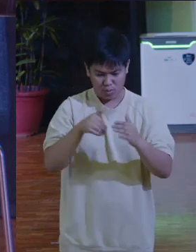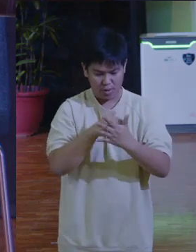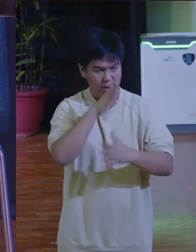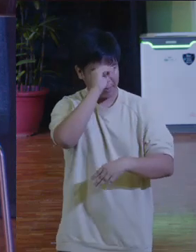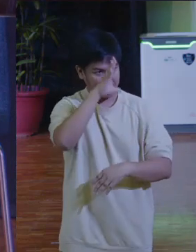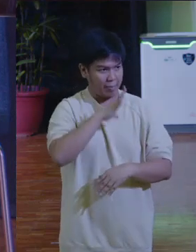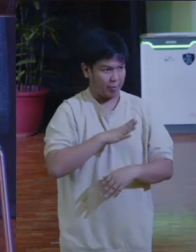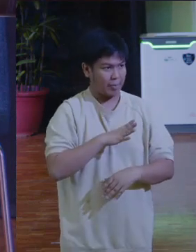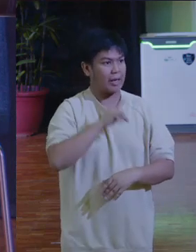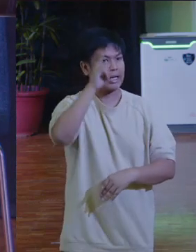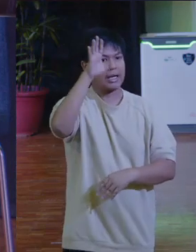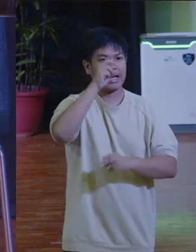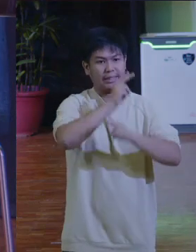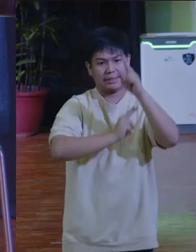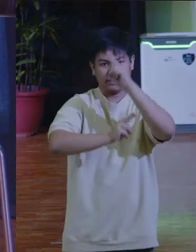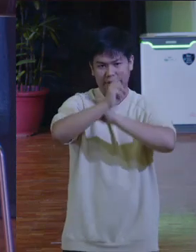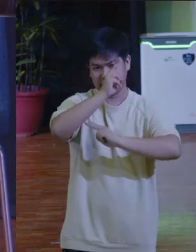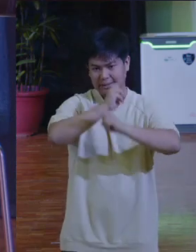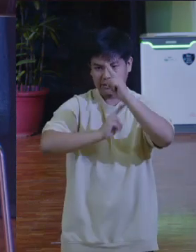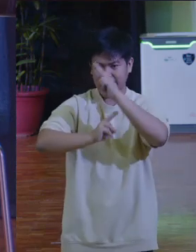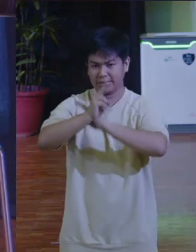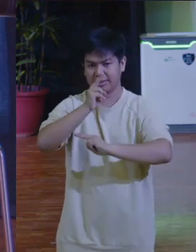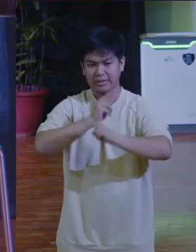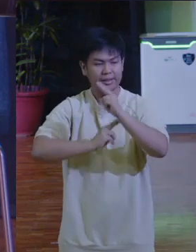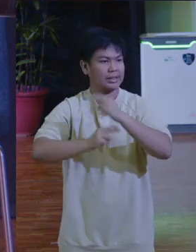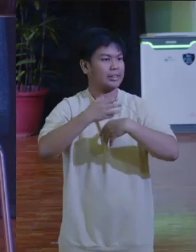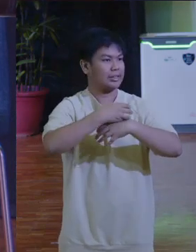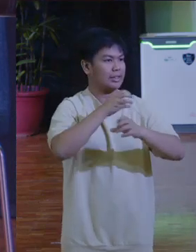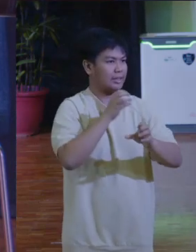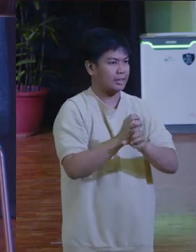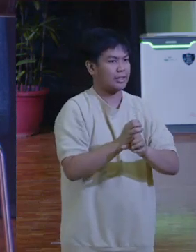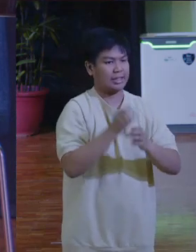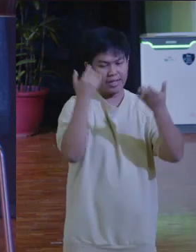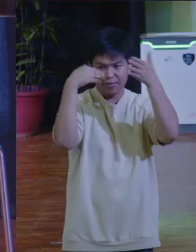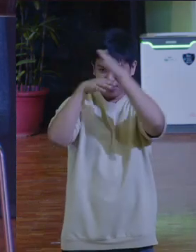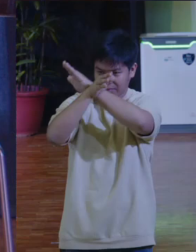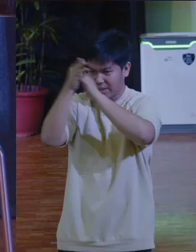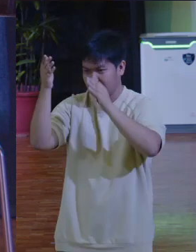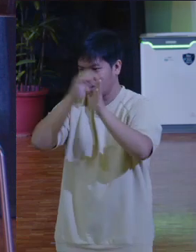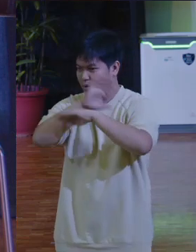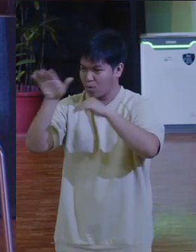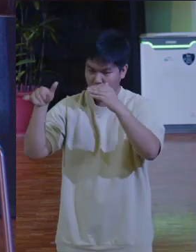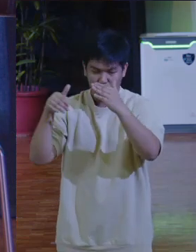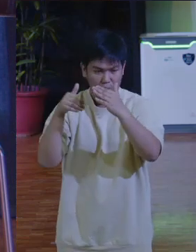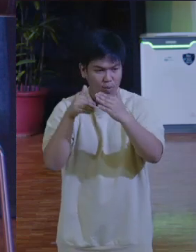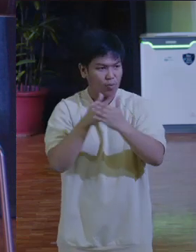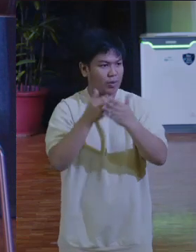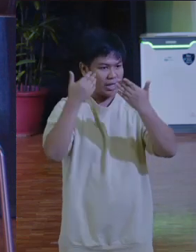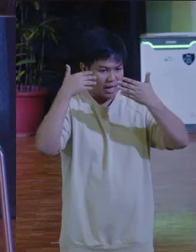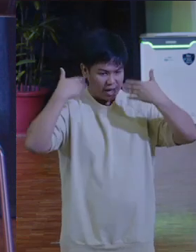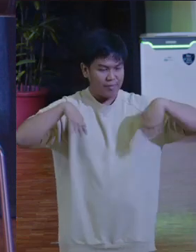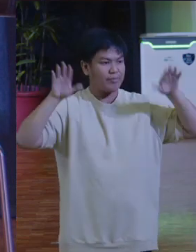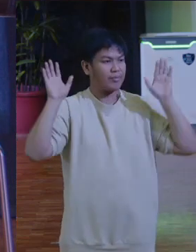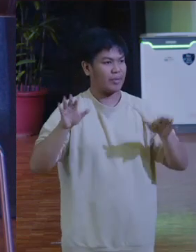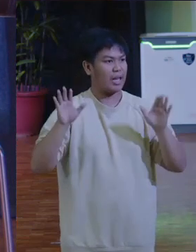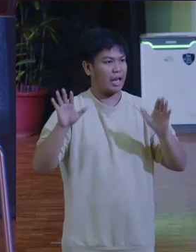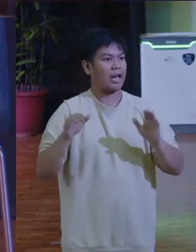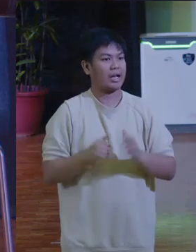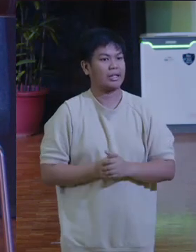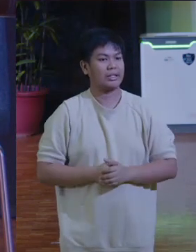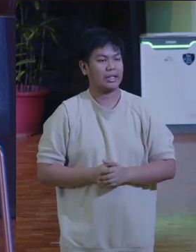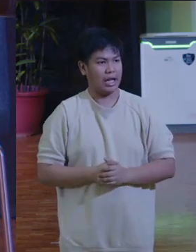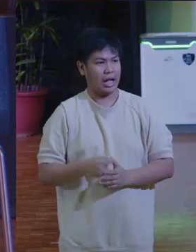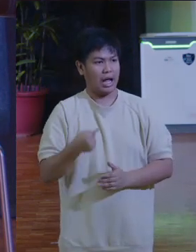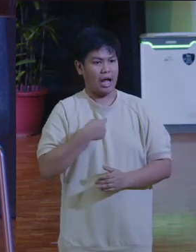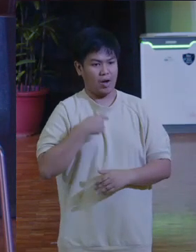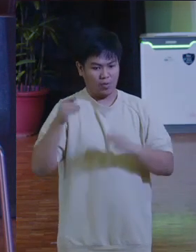It was my hand. It was my hands that stretched out the heavens, and I commanded all their hosts. I have steered him up